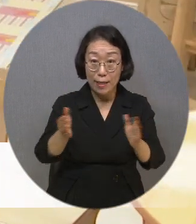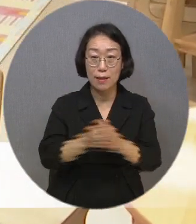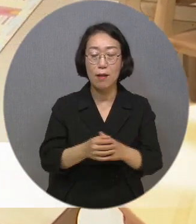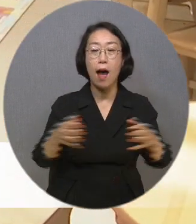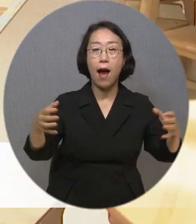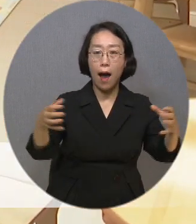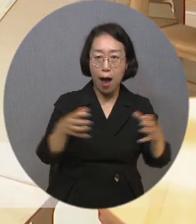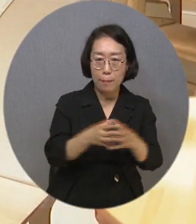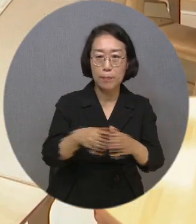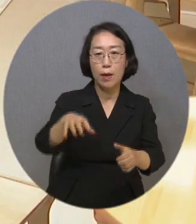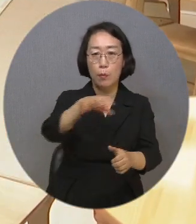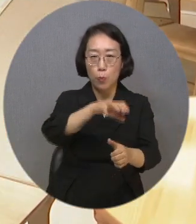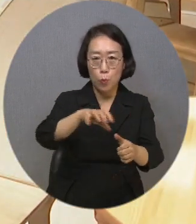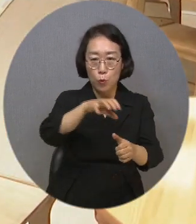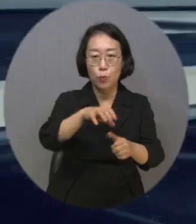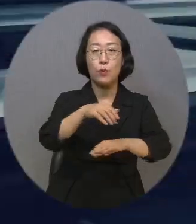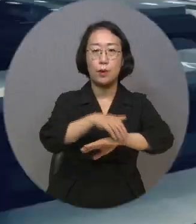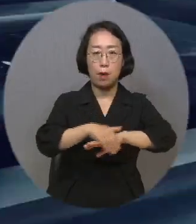아동과 함께 보육합니다.